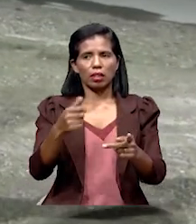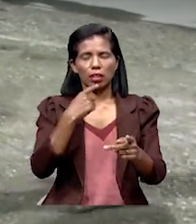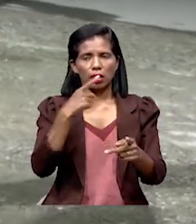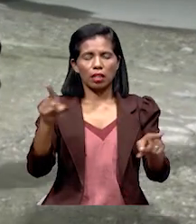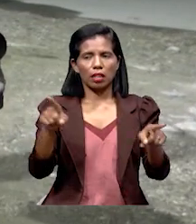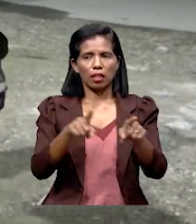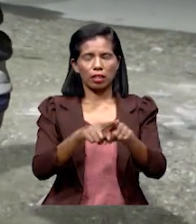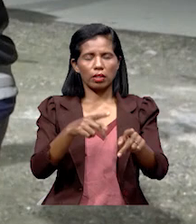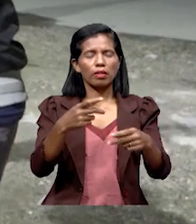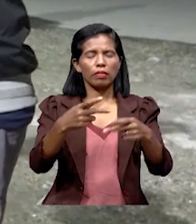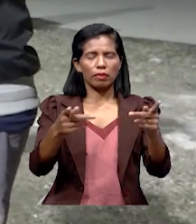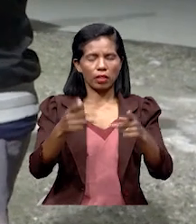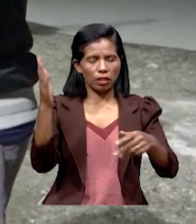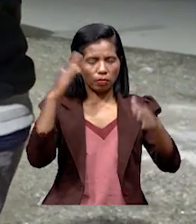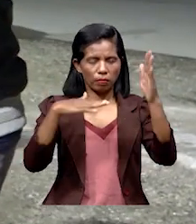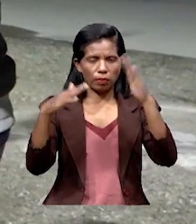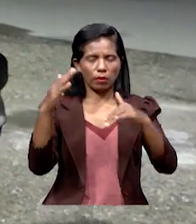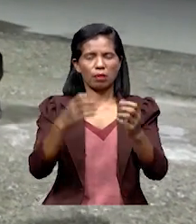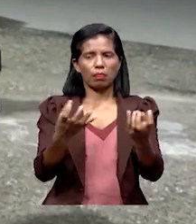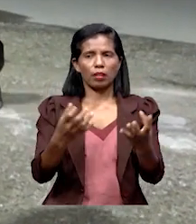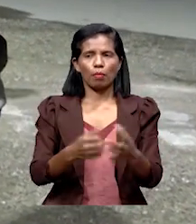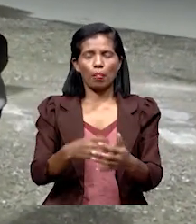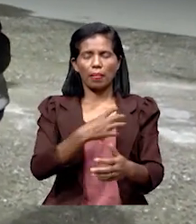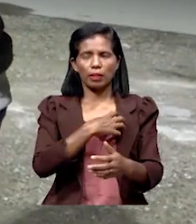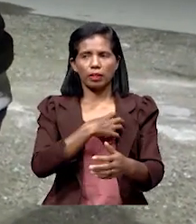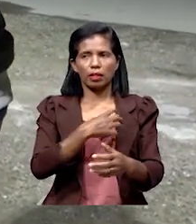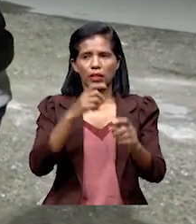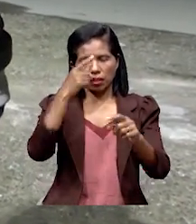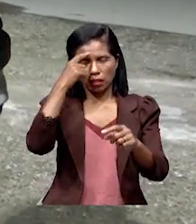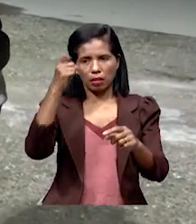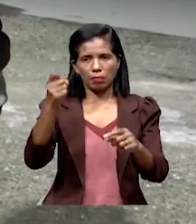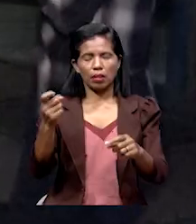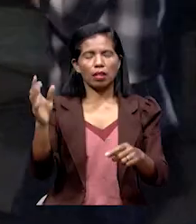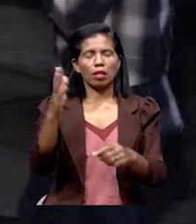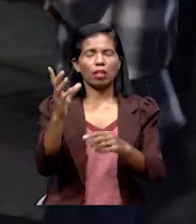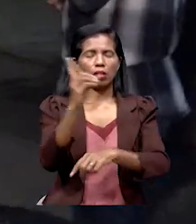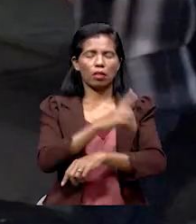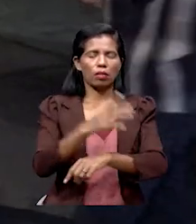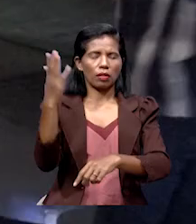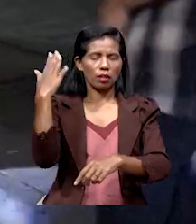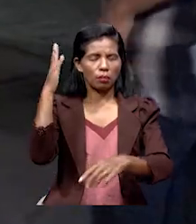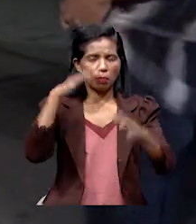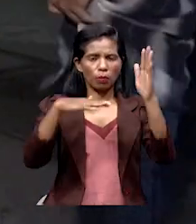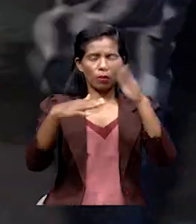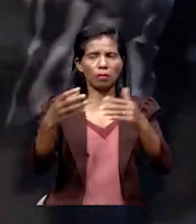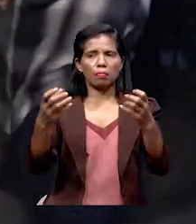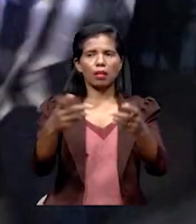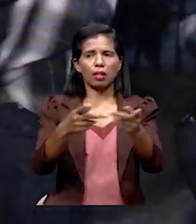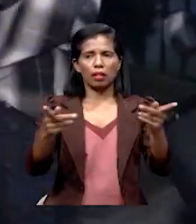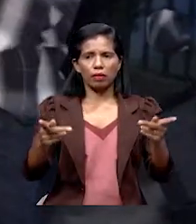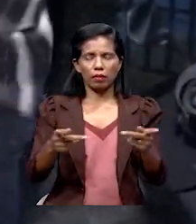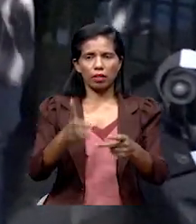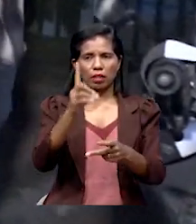hanesan fatin risku ba problema. Pentel iha la operasong kalan ne tambah iha lorong Hirakliu ba mosu problema barak iha bairo-bairo iha kapital